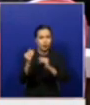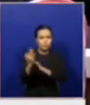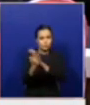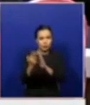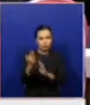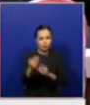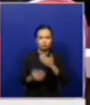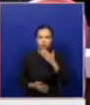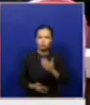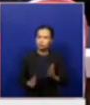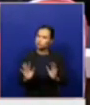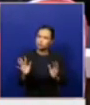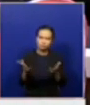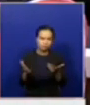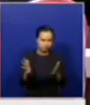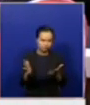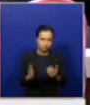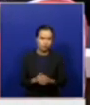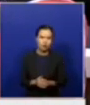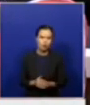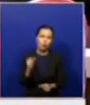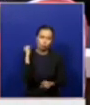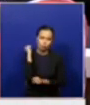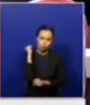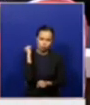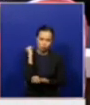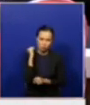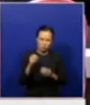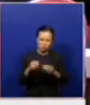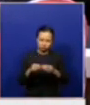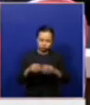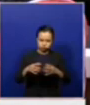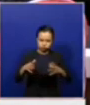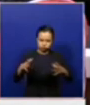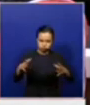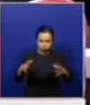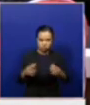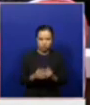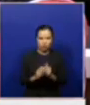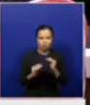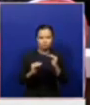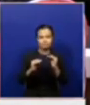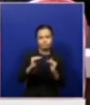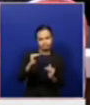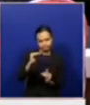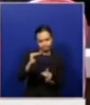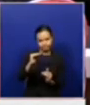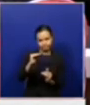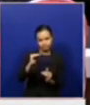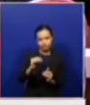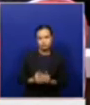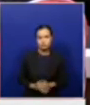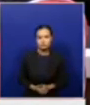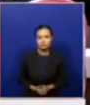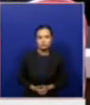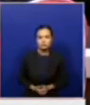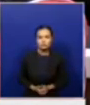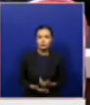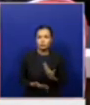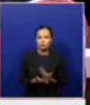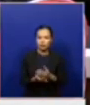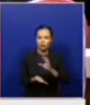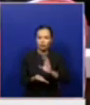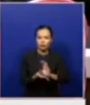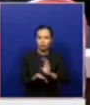งยืนคนจนจะเต็มบ้านเต็มเมืองความเหลื่อมล้ำจะมากขึ้นถ้าใช้งบประมาณอย่าง